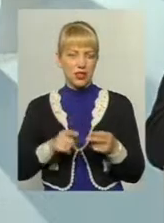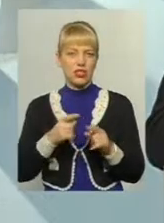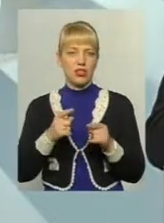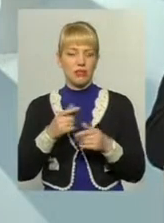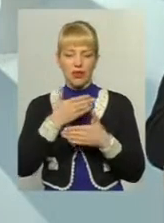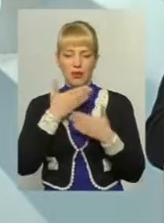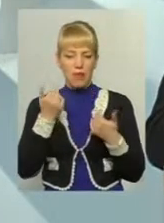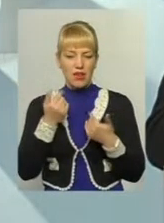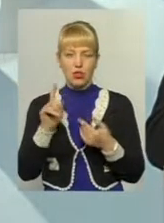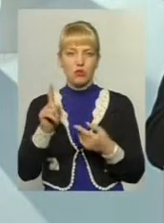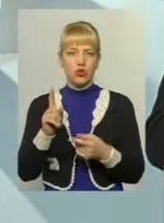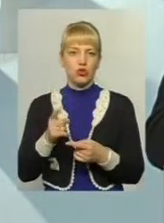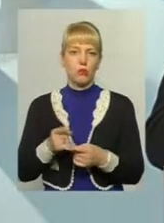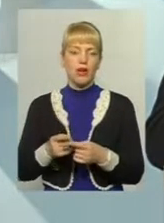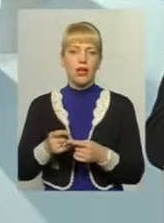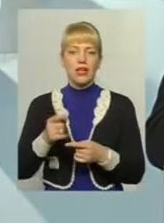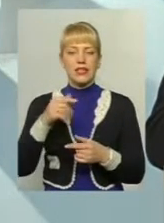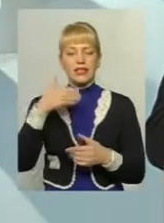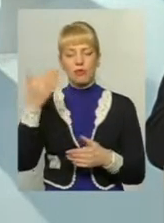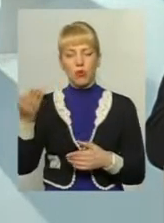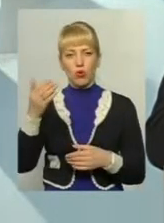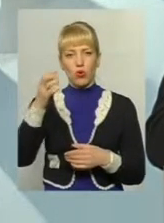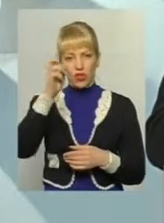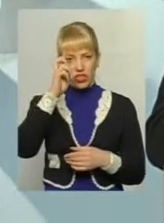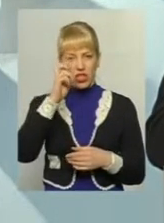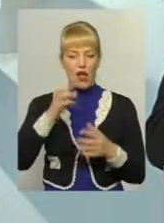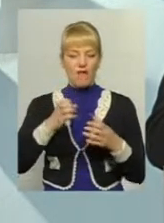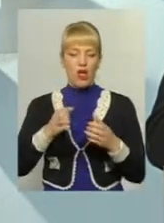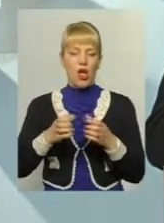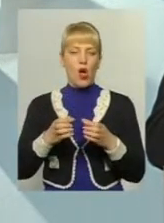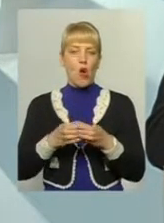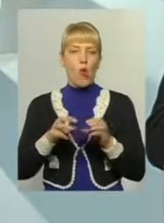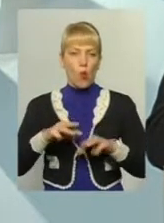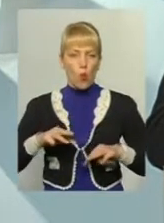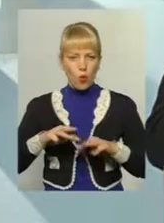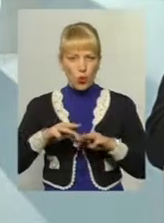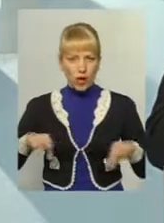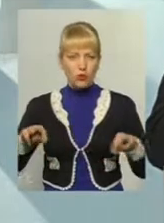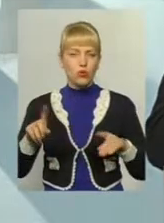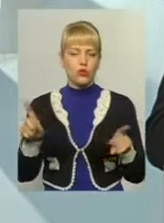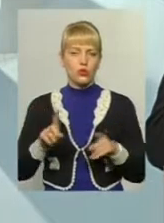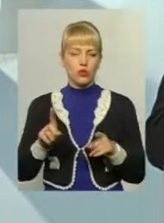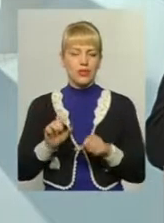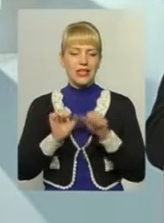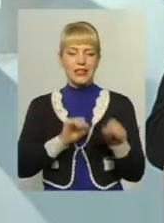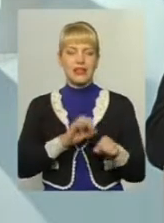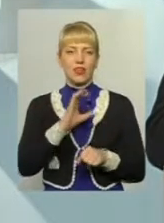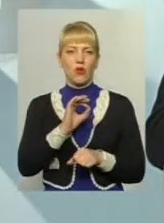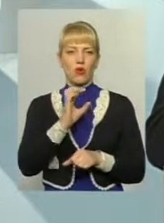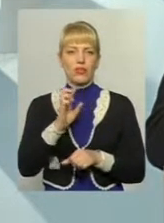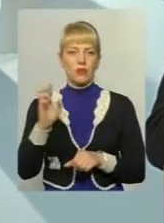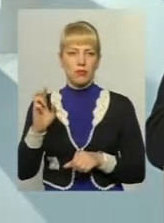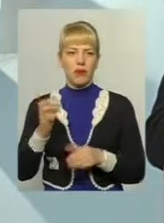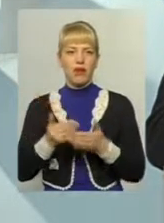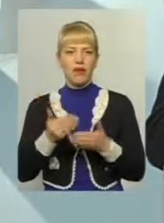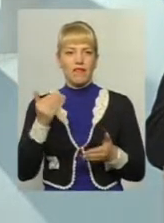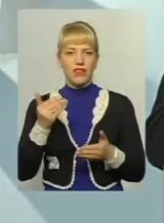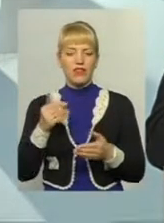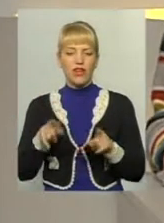розрив, який ми так само повинні якимось чином перекривати. Найчастіше це відбувається за рахунок резервних фондів, але вони не